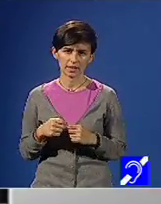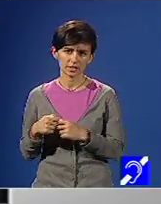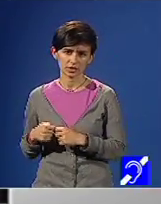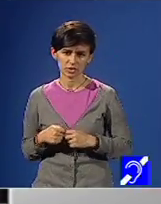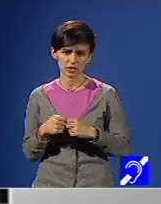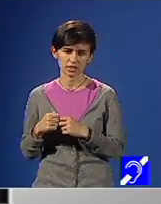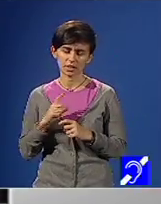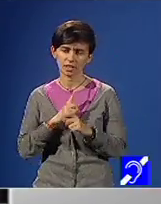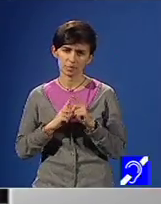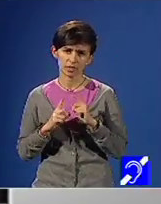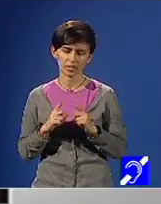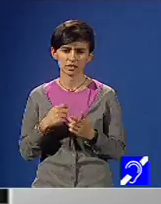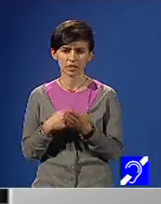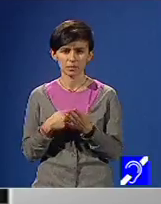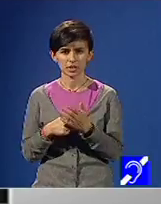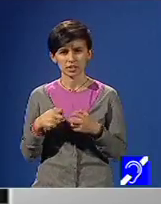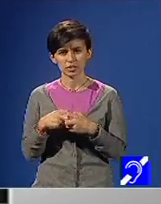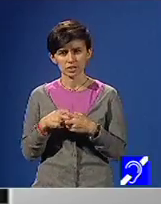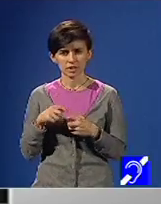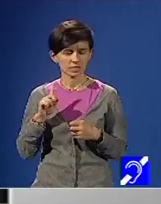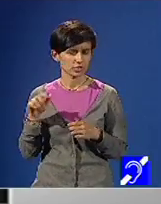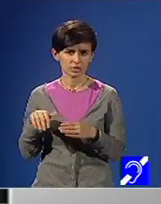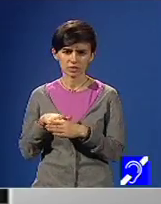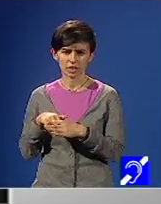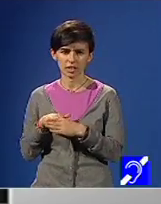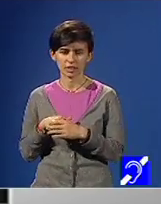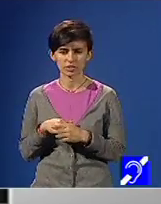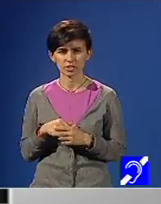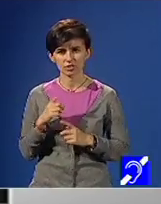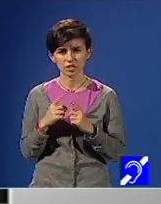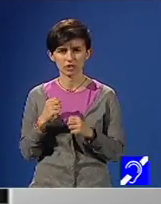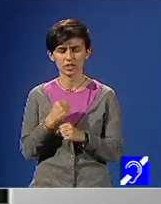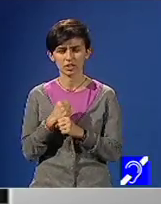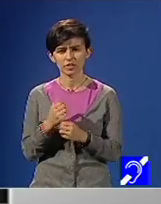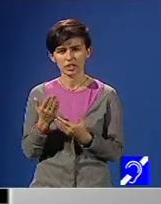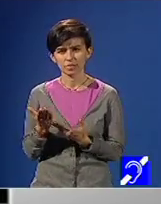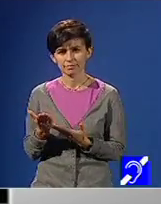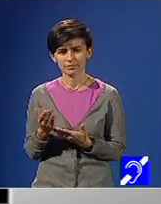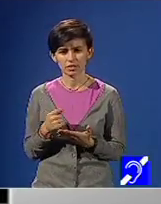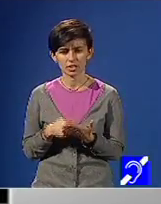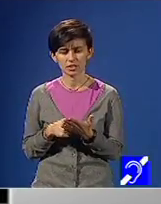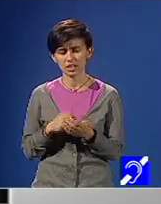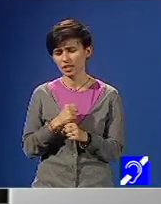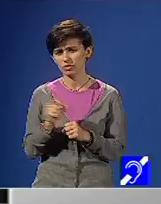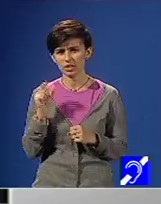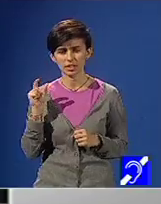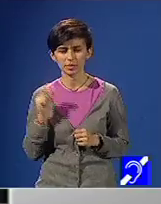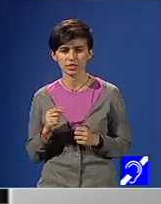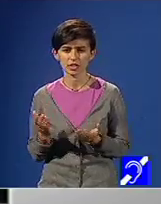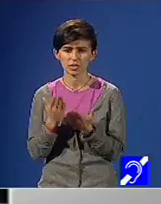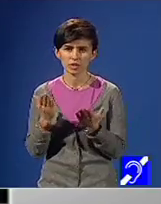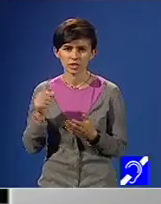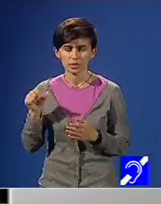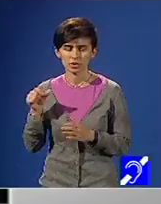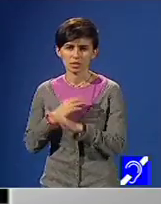societățile preferă să plătească o taxă în loc să le angajeze, iar dacă o fac, le oferă salarii foarte mici. Cu alte cuvinte, încurajează persoanele